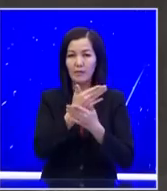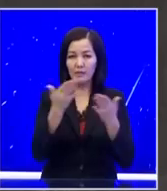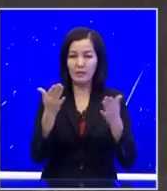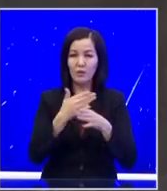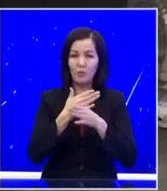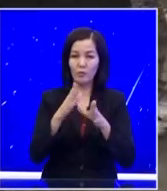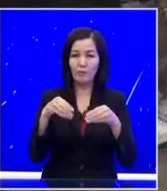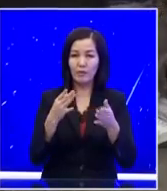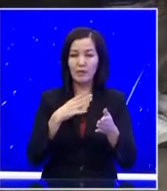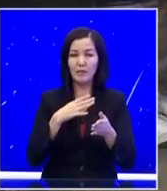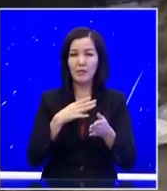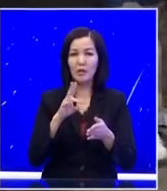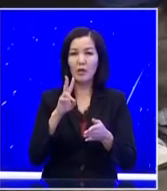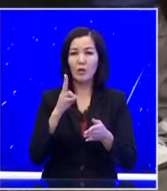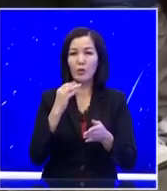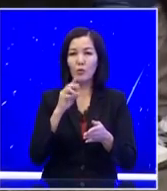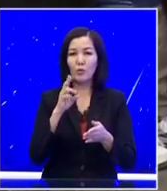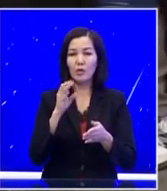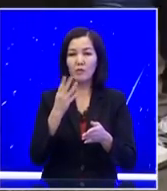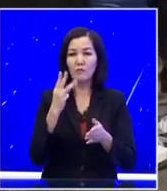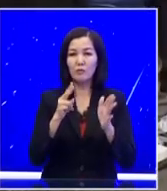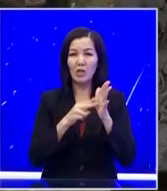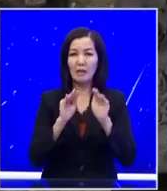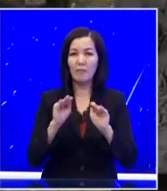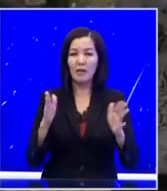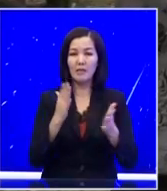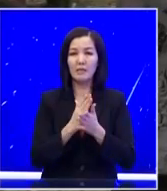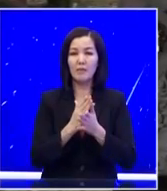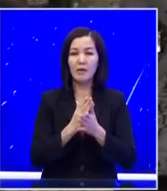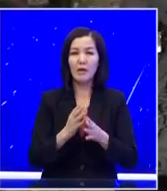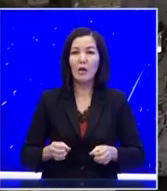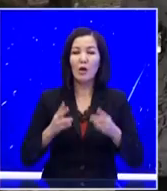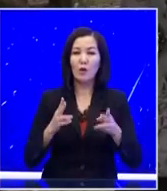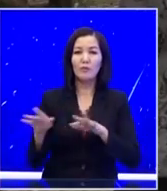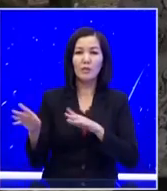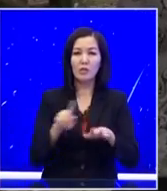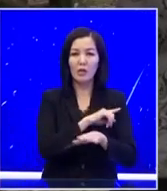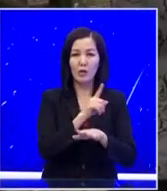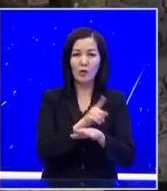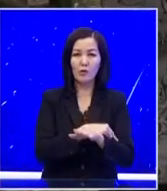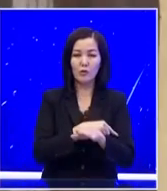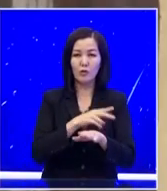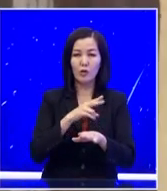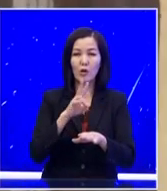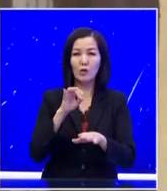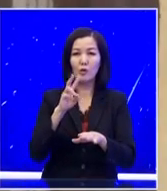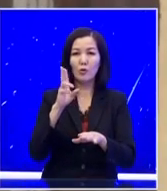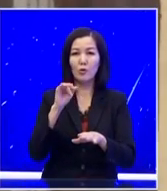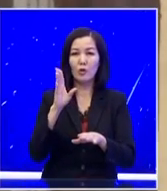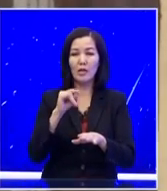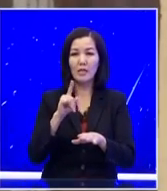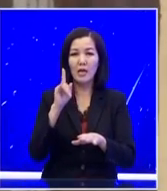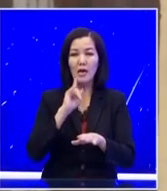көмектесіп жатқандарыңызға. Ал Нүкешевтер отбасының 7 баласы бар. Елімізде қауіпсіздік шаралары күшейген сәтте отағасы Нұрлан уақытша ақсыз